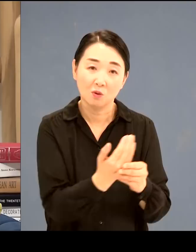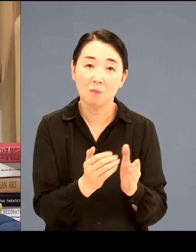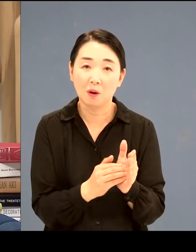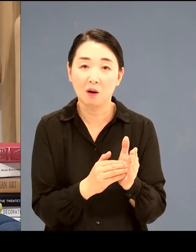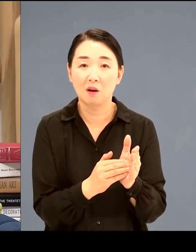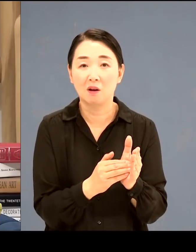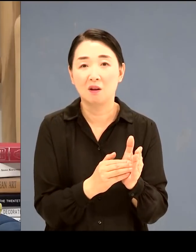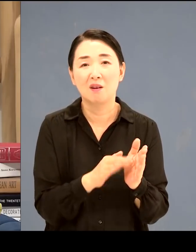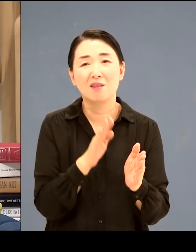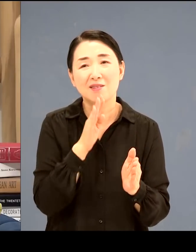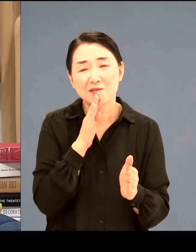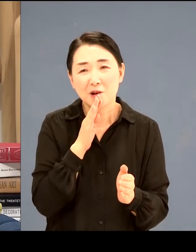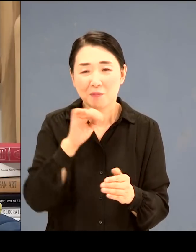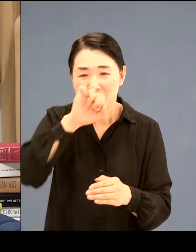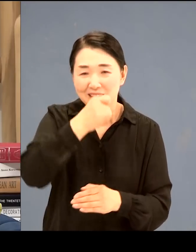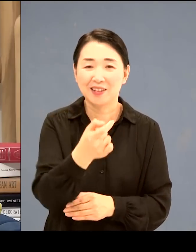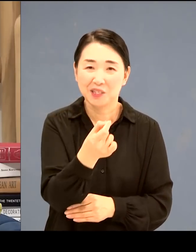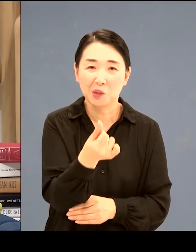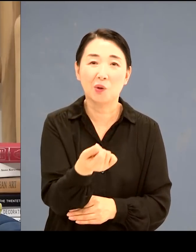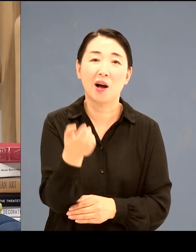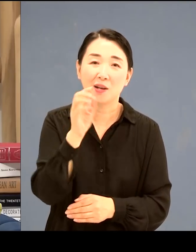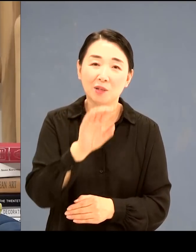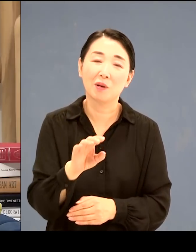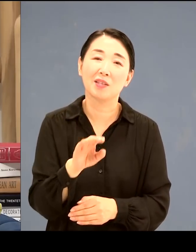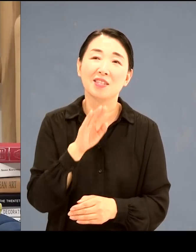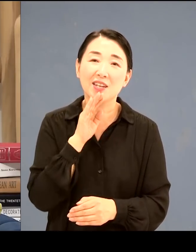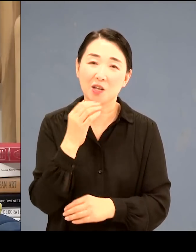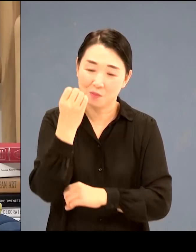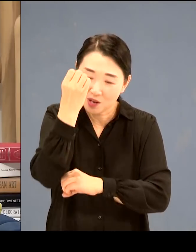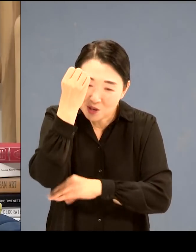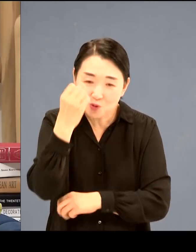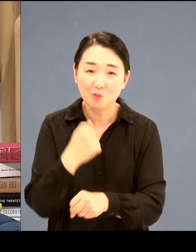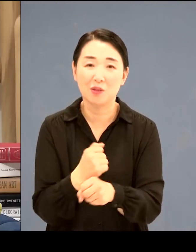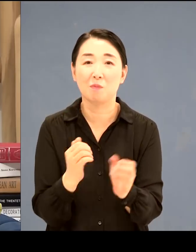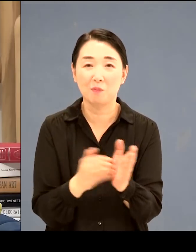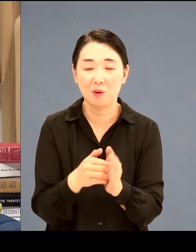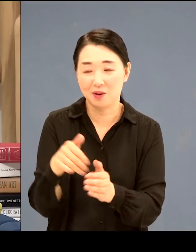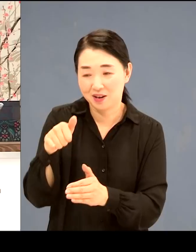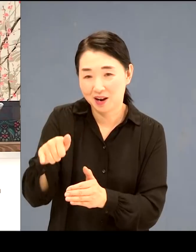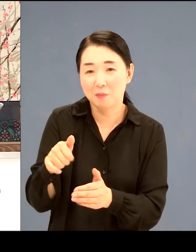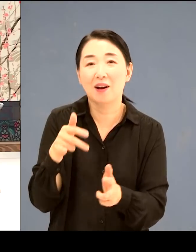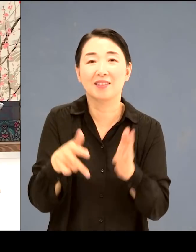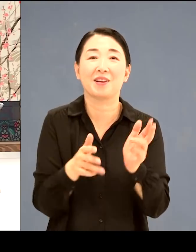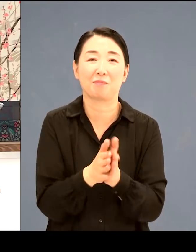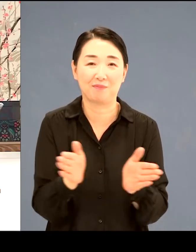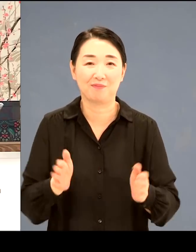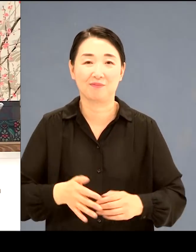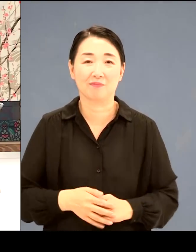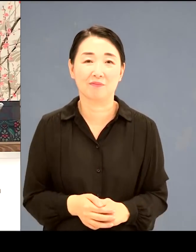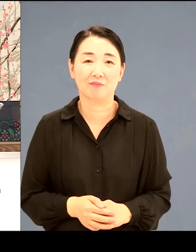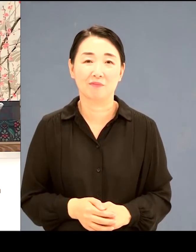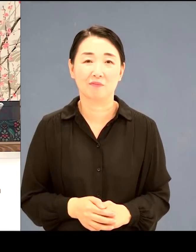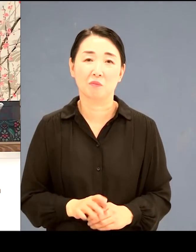지금 생각해보면. 그게 시드머니가 돼가지고 가방 비즈니스를 시작하게 됐어요. 처음에는 너무 잘